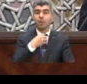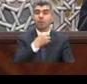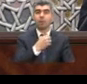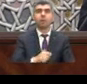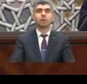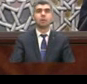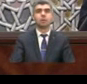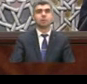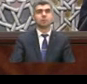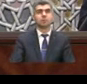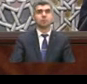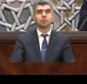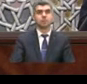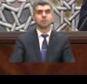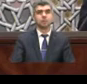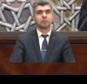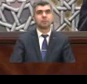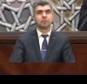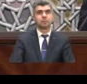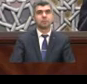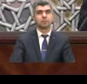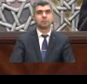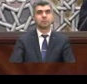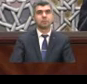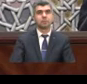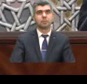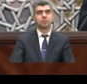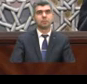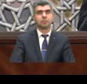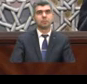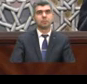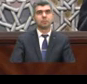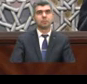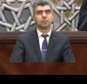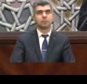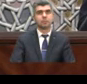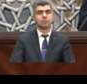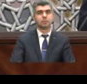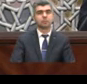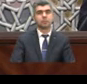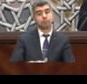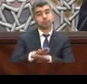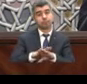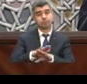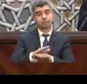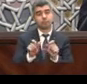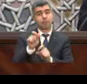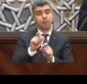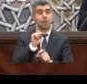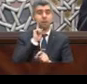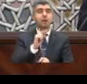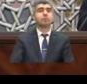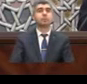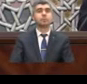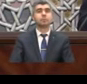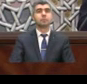نخليو السيدة النائبة. السيدة النائبة، السيدة النائبة، من فضلك نخليو